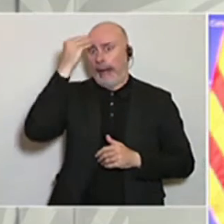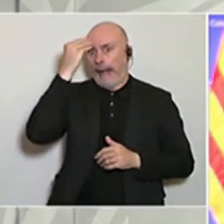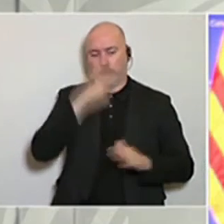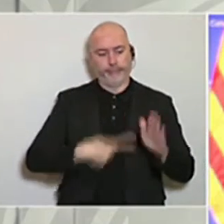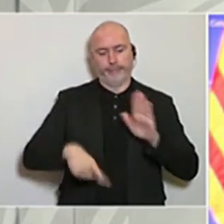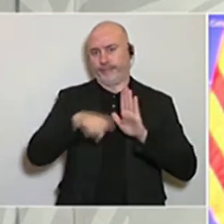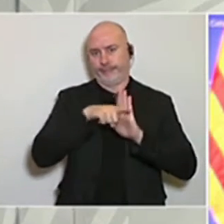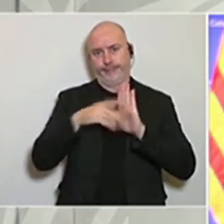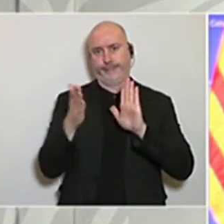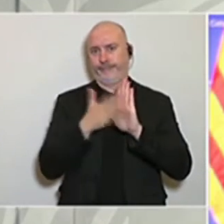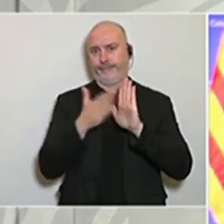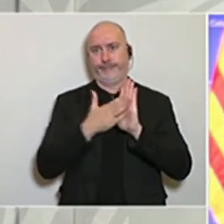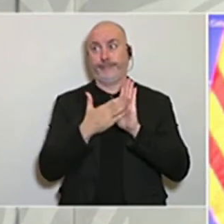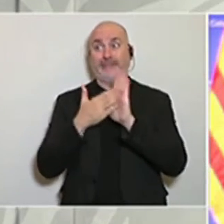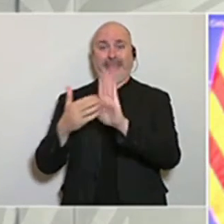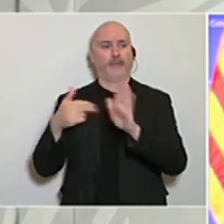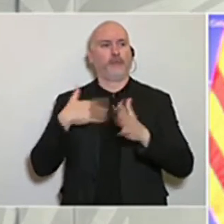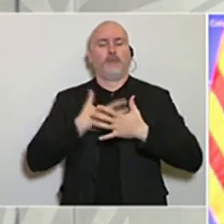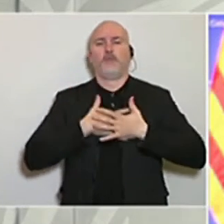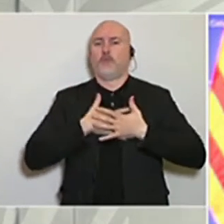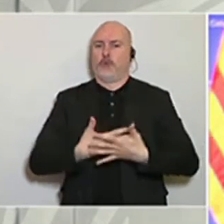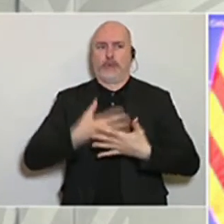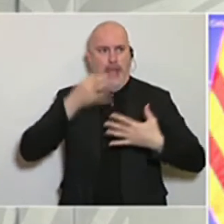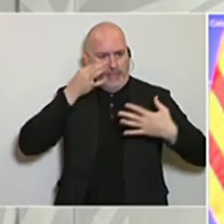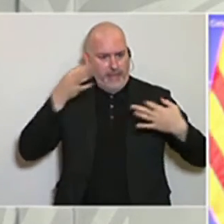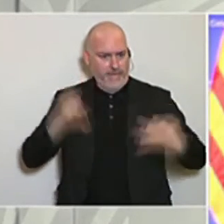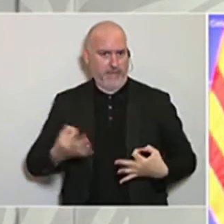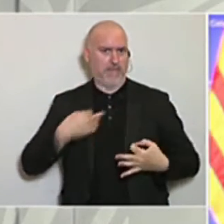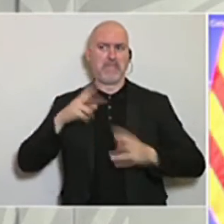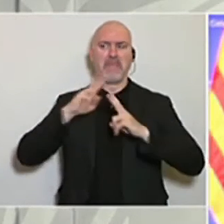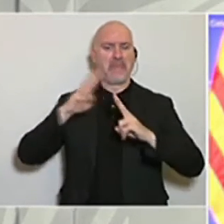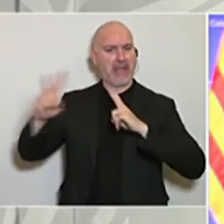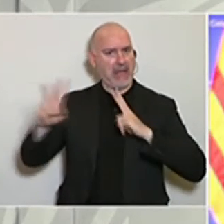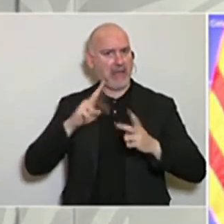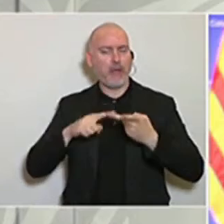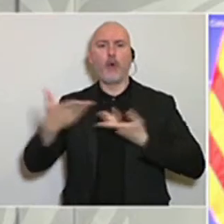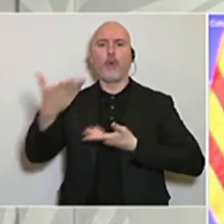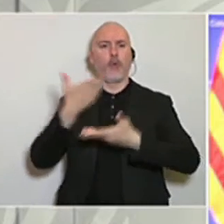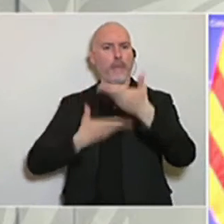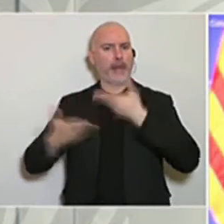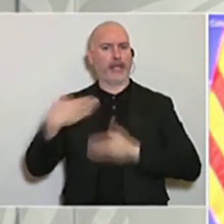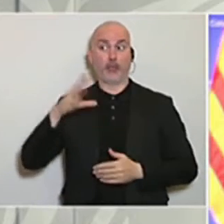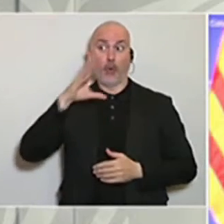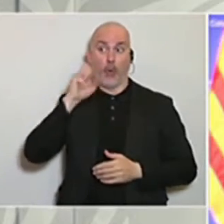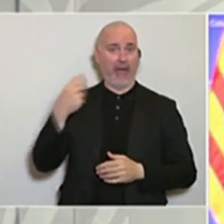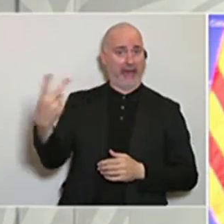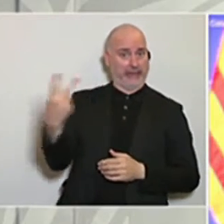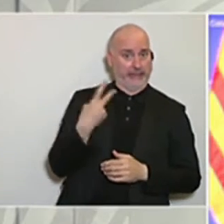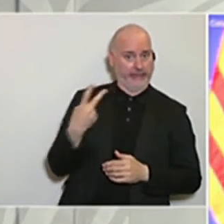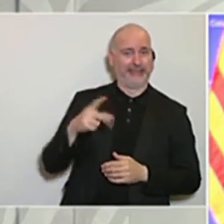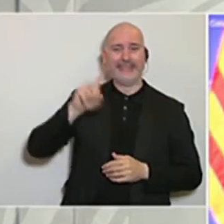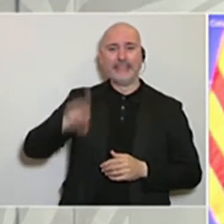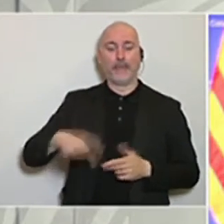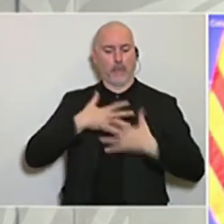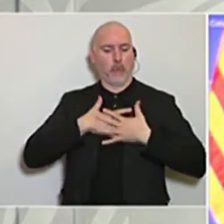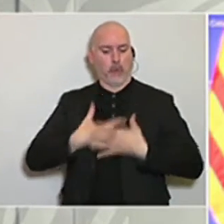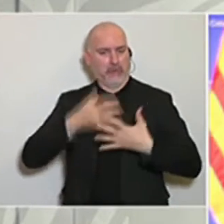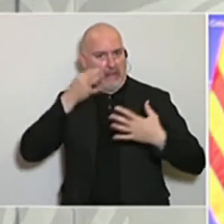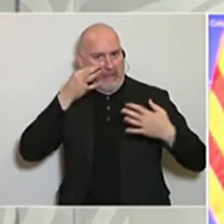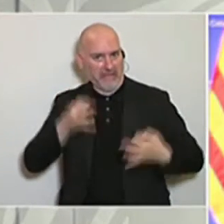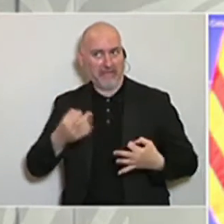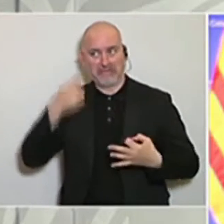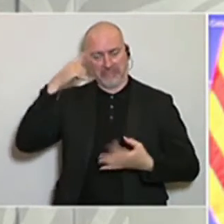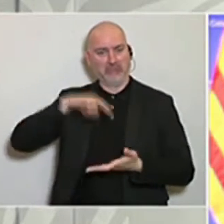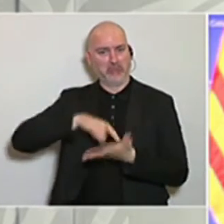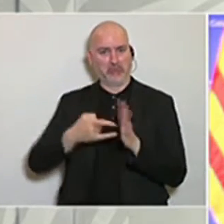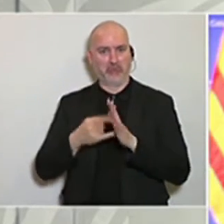de voluntat real de diàleg, de voluntat real de cooperació entre governs i de voluntat real de resolució doncs, del conflicte